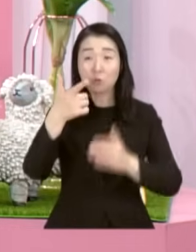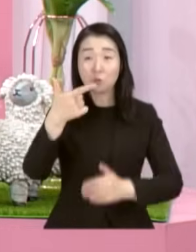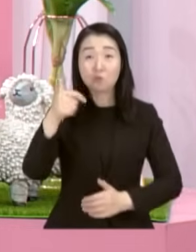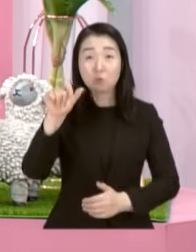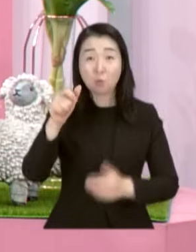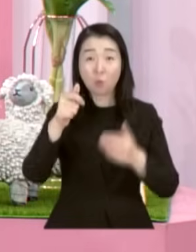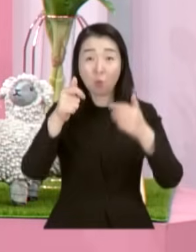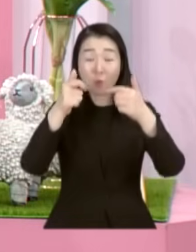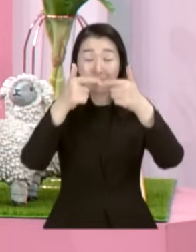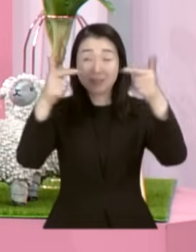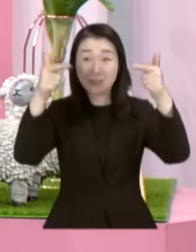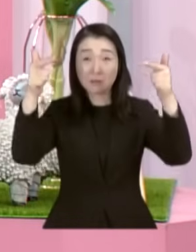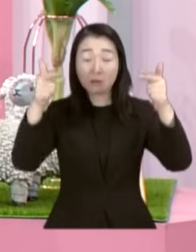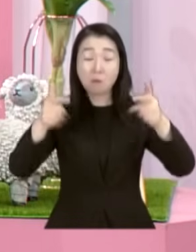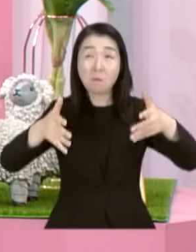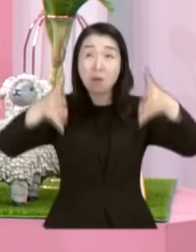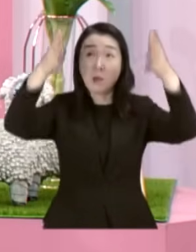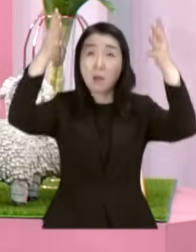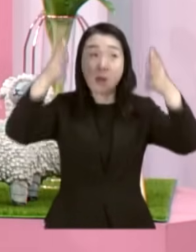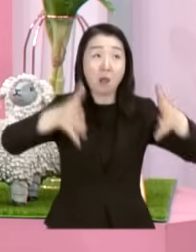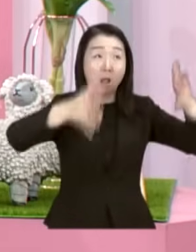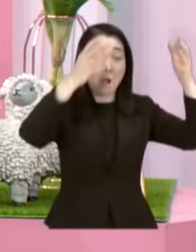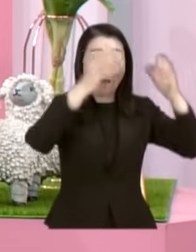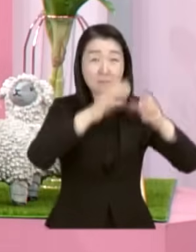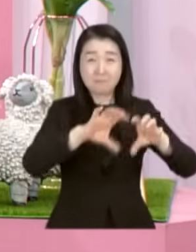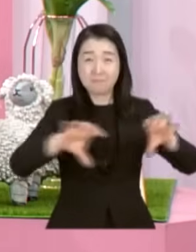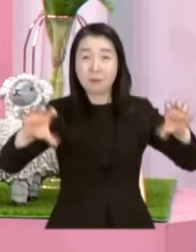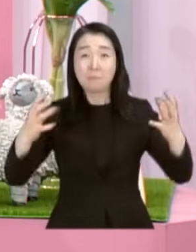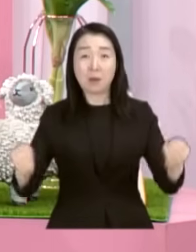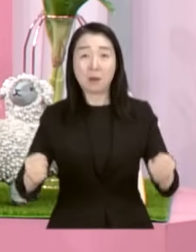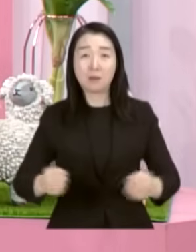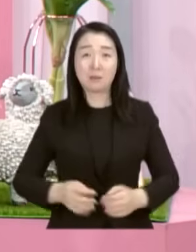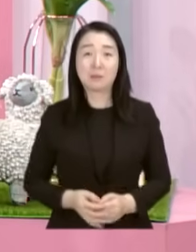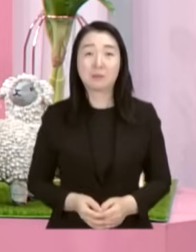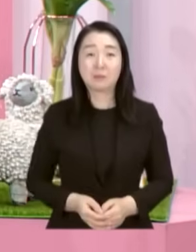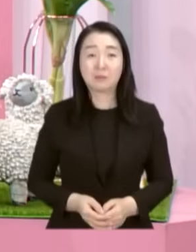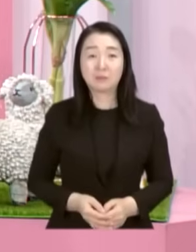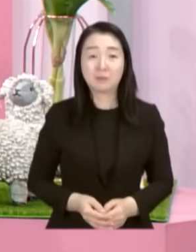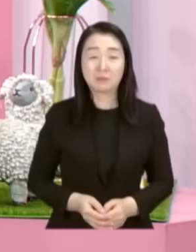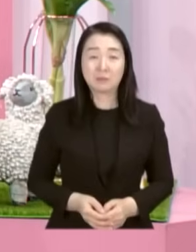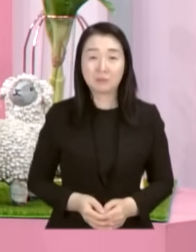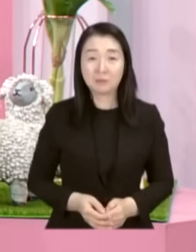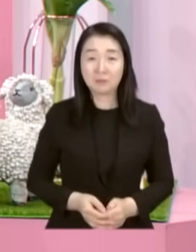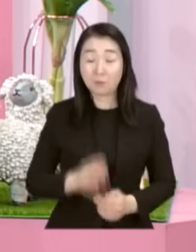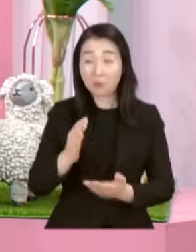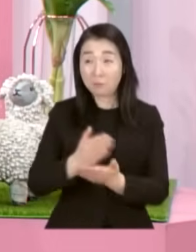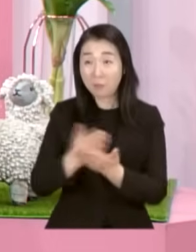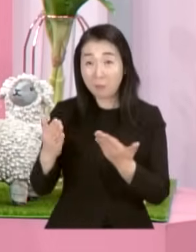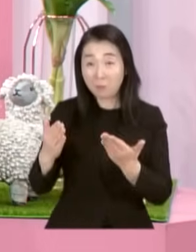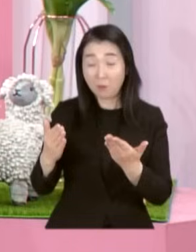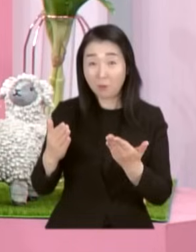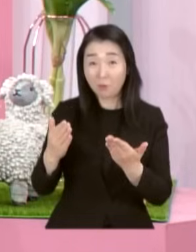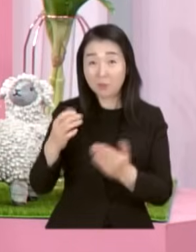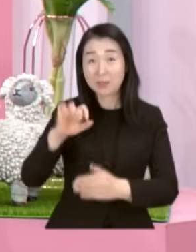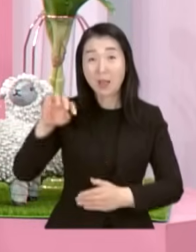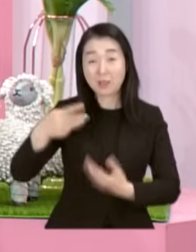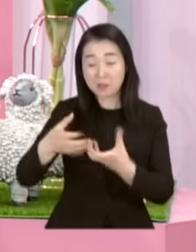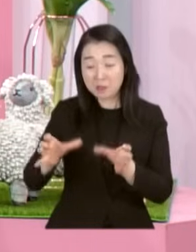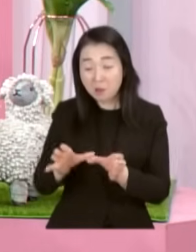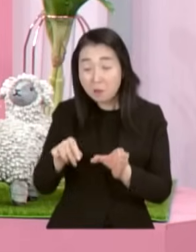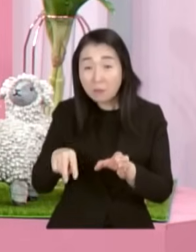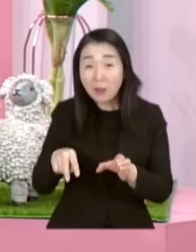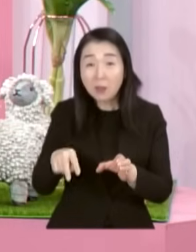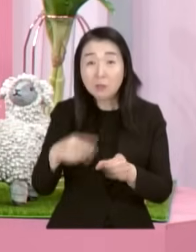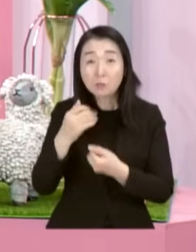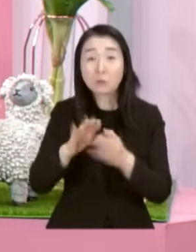네. 주상 복합 빌딩이 이 끝에 네. 저 끝까지. 그래서 우리 마포에서나 다일 천사병원에서